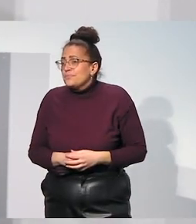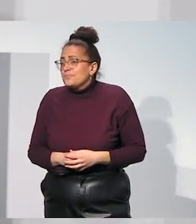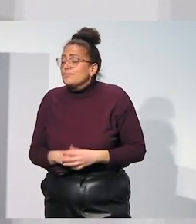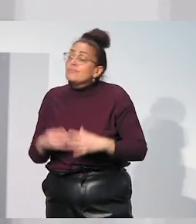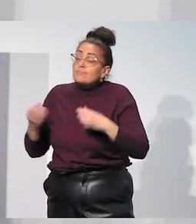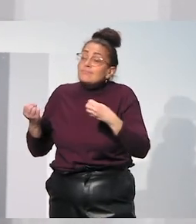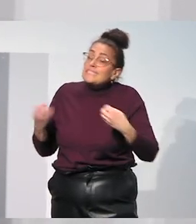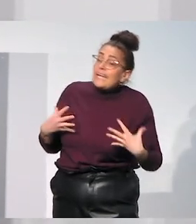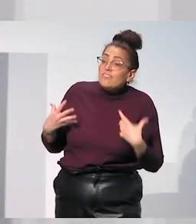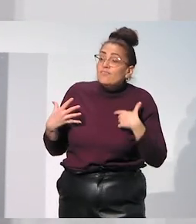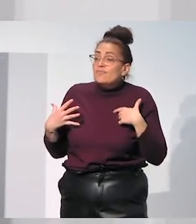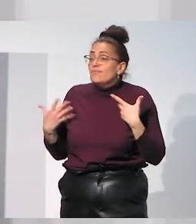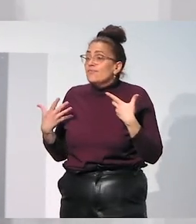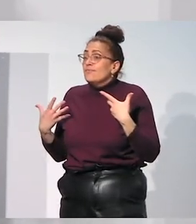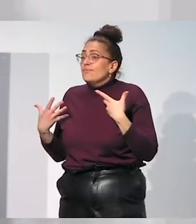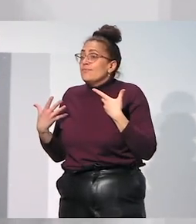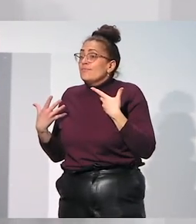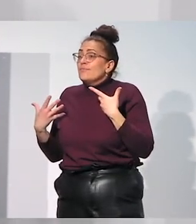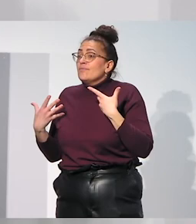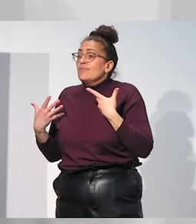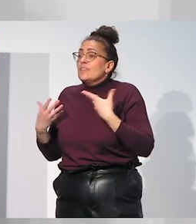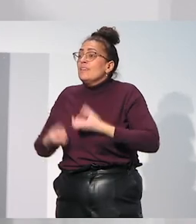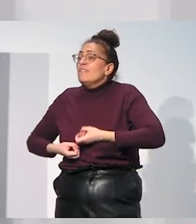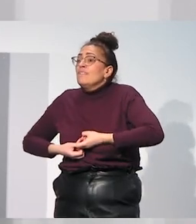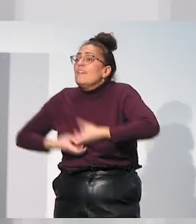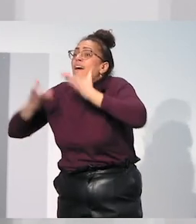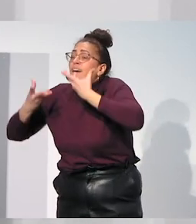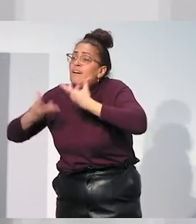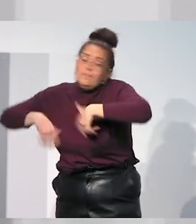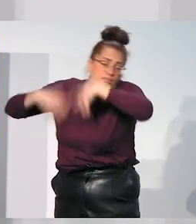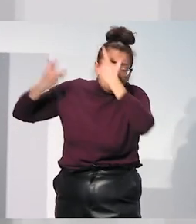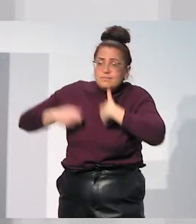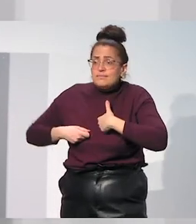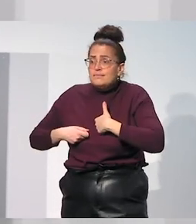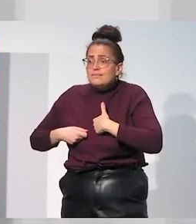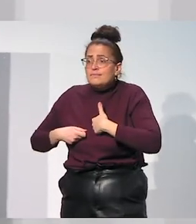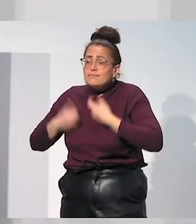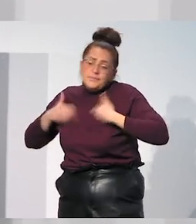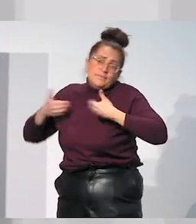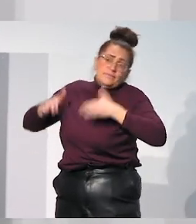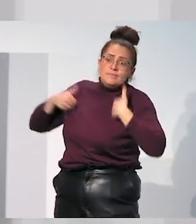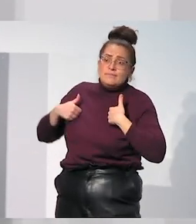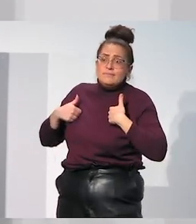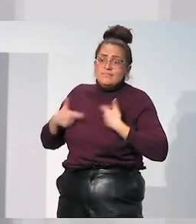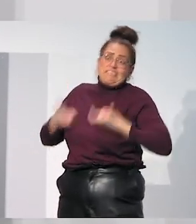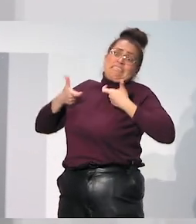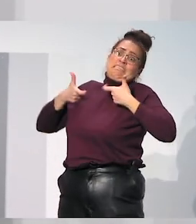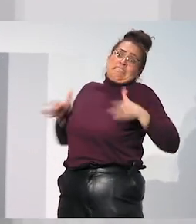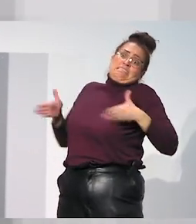parfois, il faut laisser filer. Hein. Donc, pas trop tenir, pas de carcan.